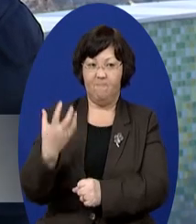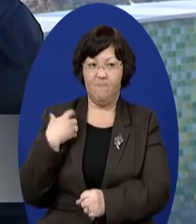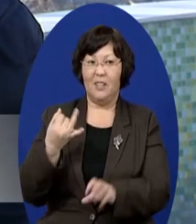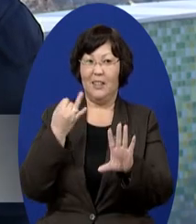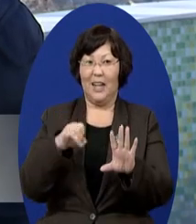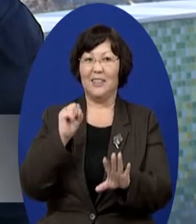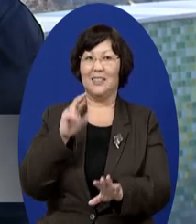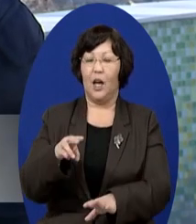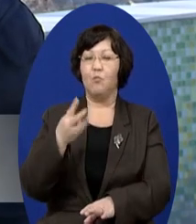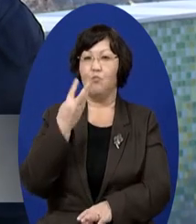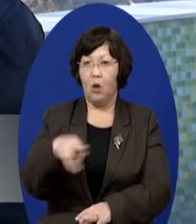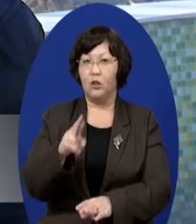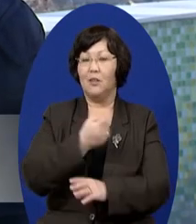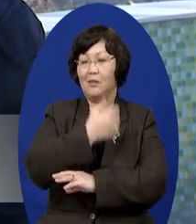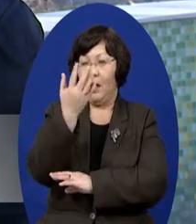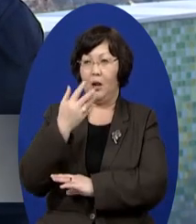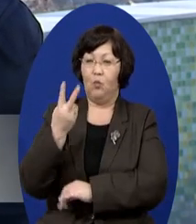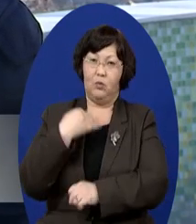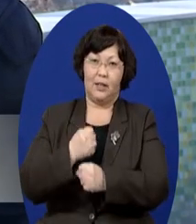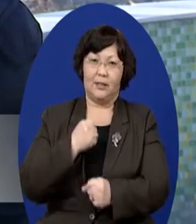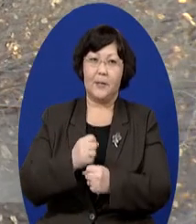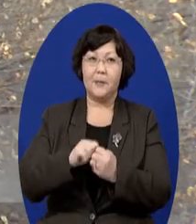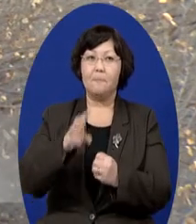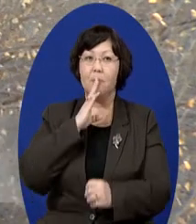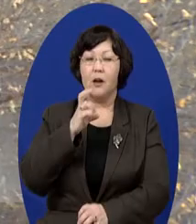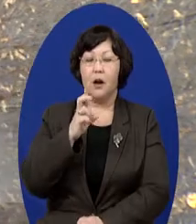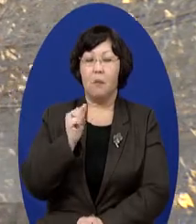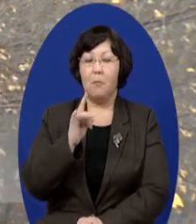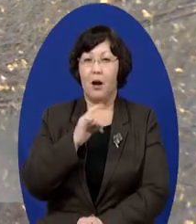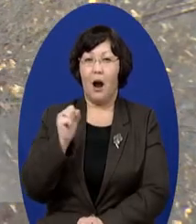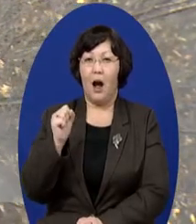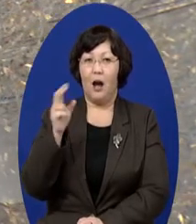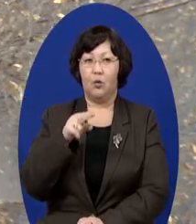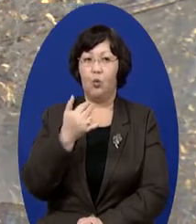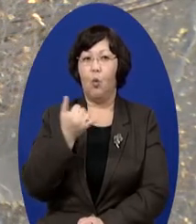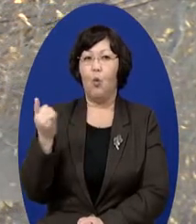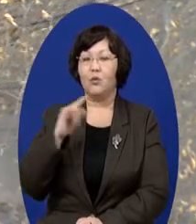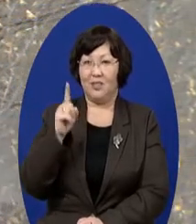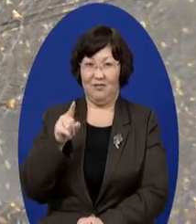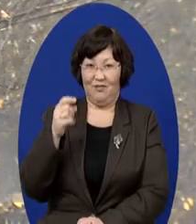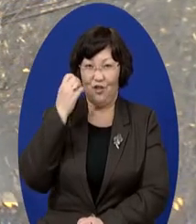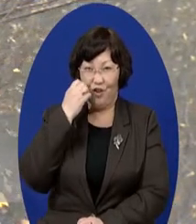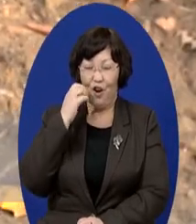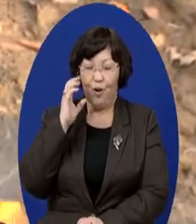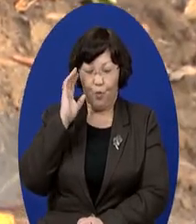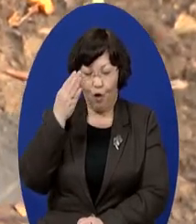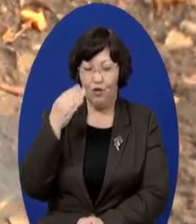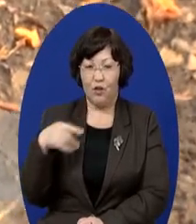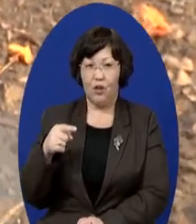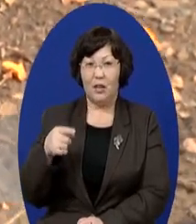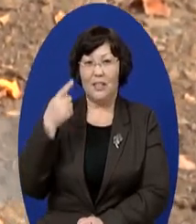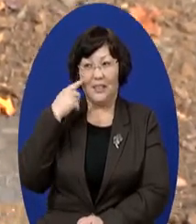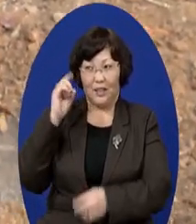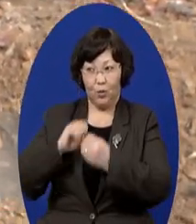сая мод тарих үйл ажиллагаанд бол энэ Барадуузгаан тарьж байгаа мод үр нөлөө болох сайхан үйл ажиллагаа байж